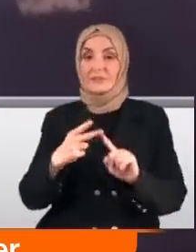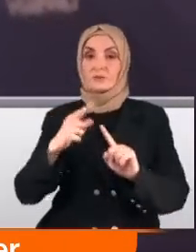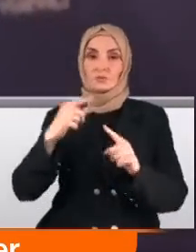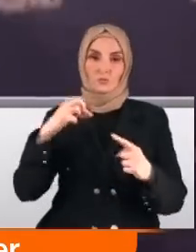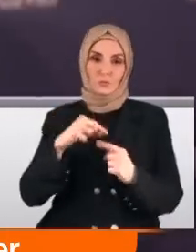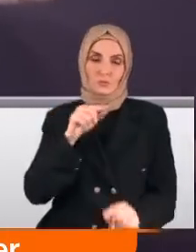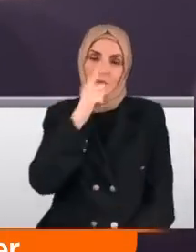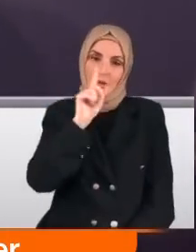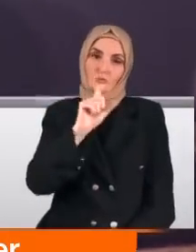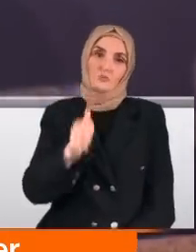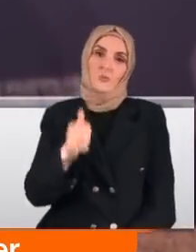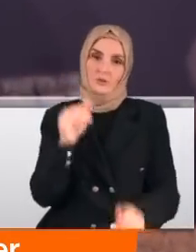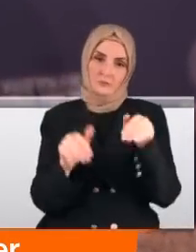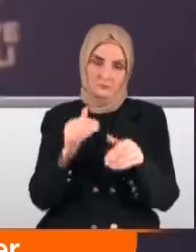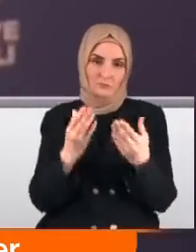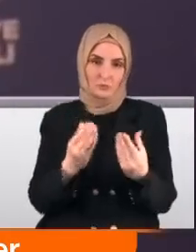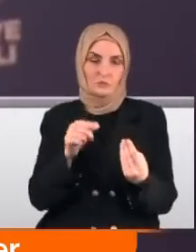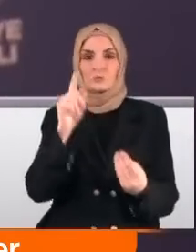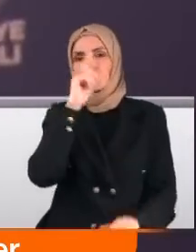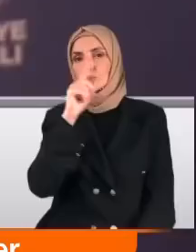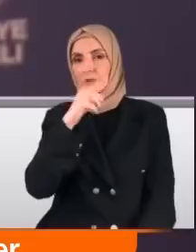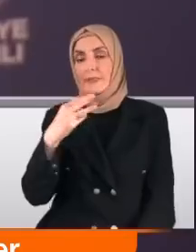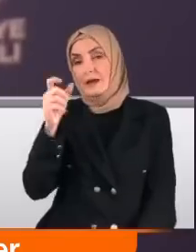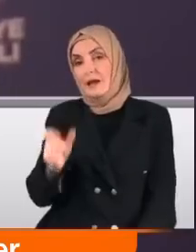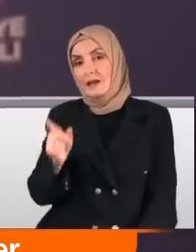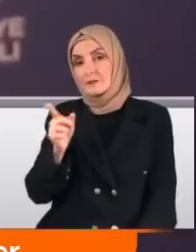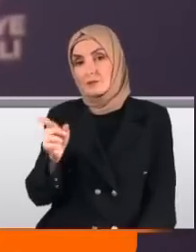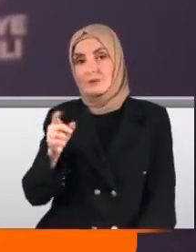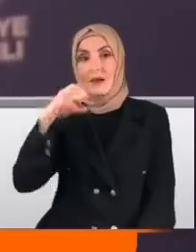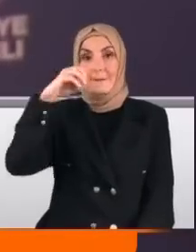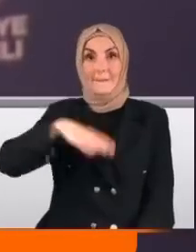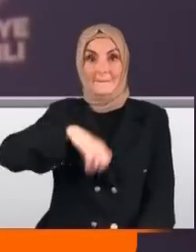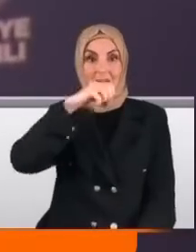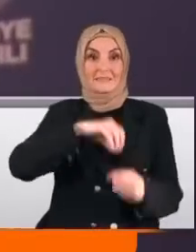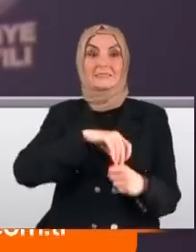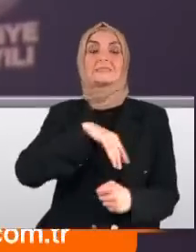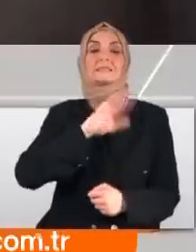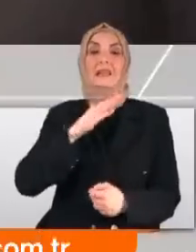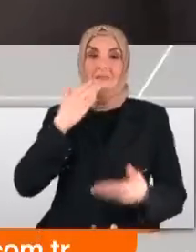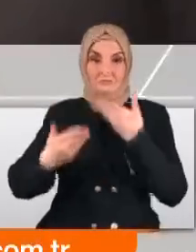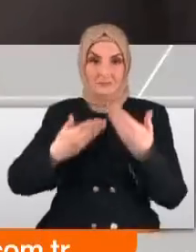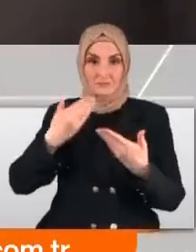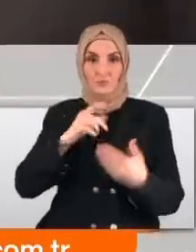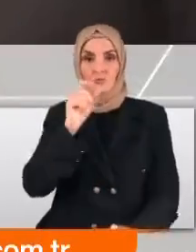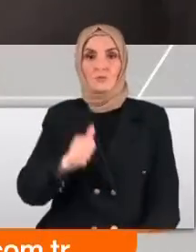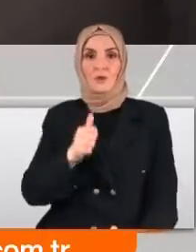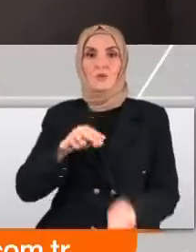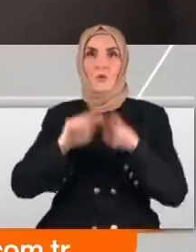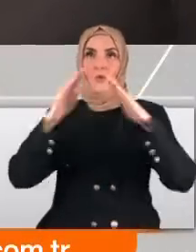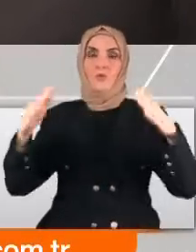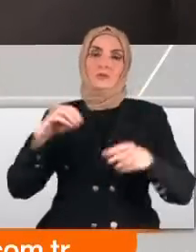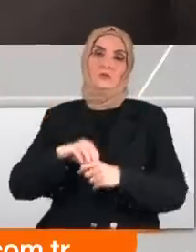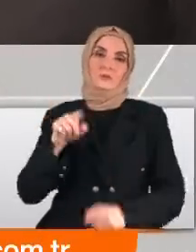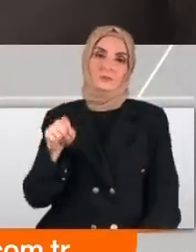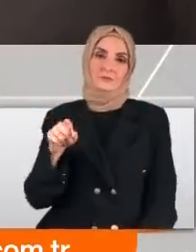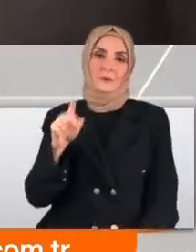için Erdoğan AK Parti Genel Merkezi yerine mesajlarını Cumhurbaşkanlığı Külliyesi'nden verecek. Fotoğraf sonuç net bir şekilde